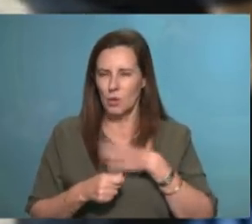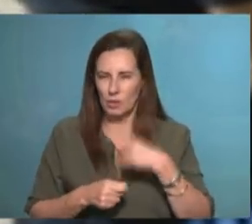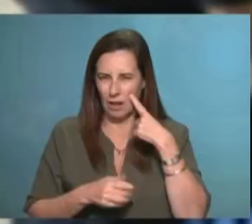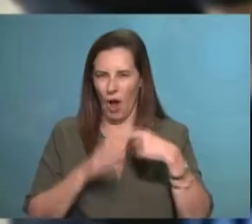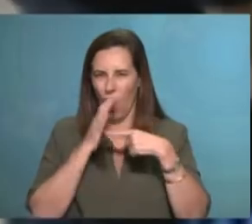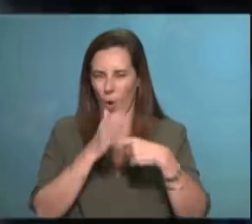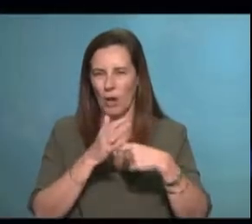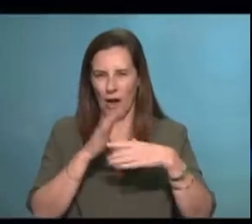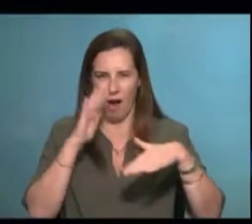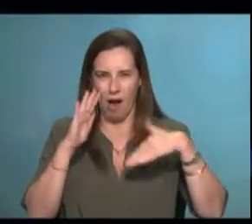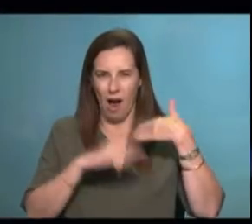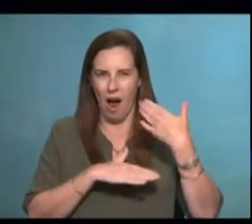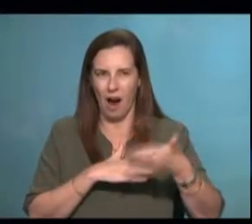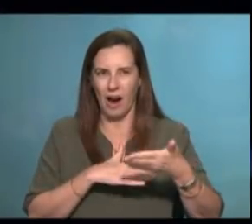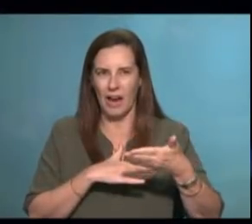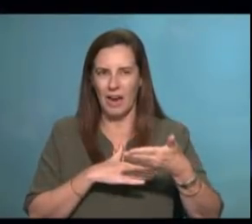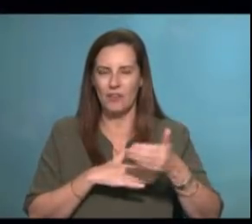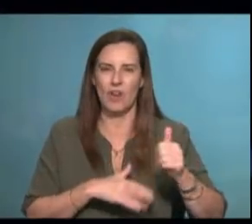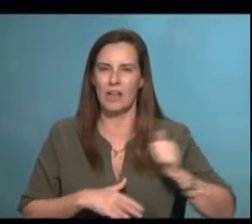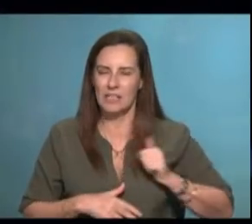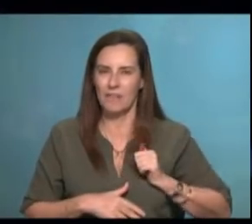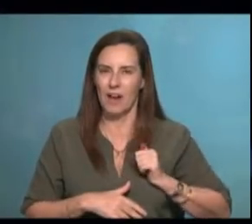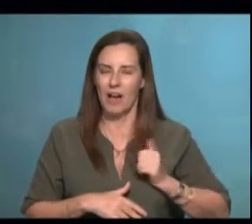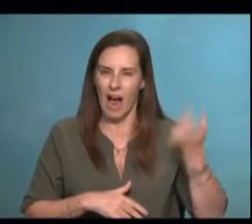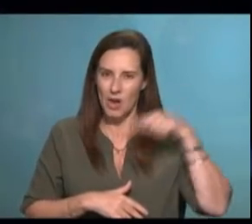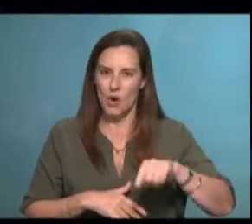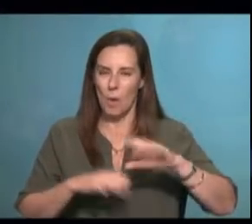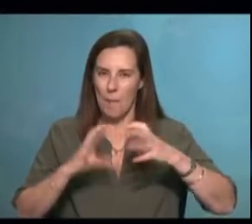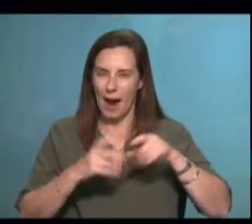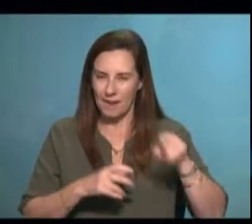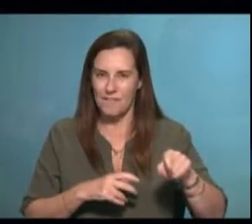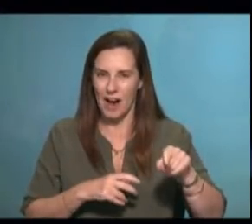אחרי שכוחות הביטחון היו בכפר שווייקה,